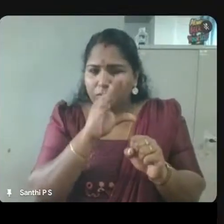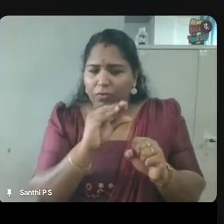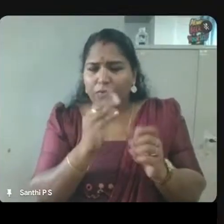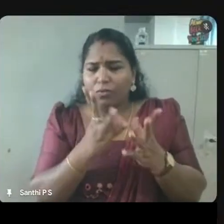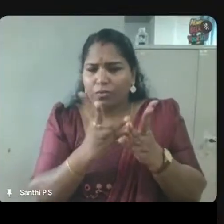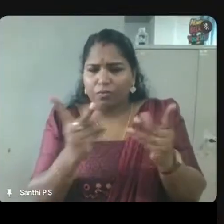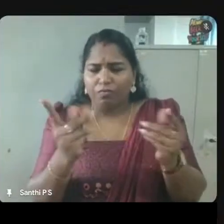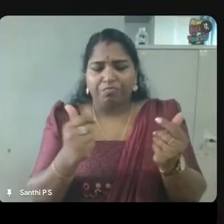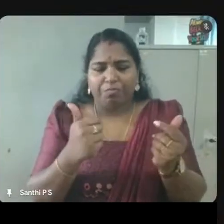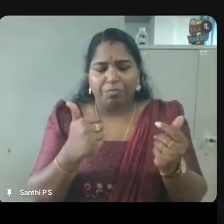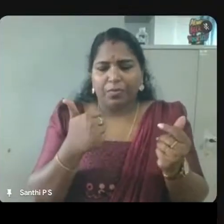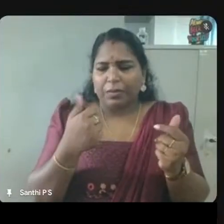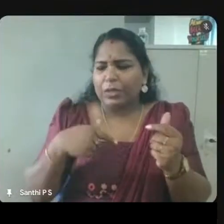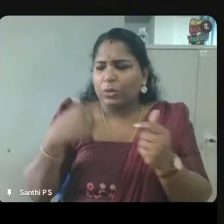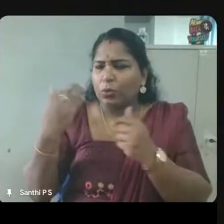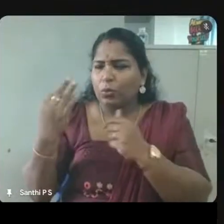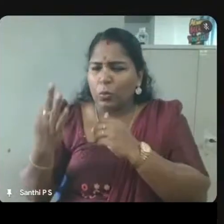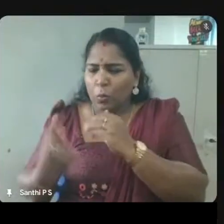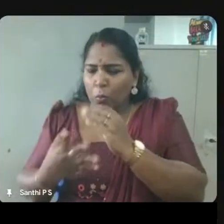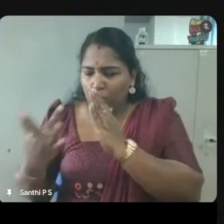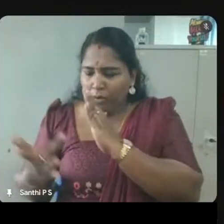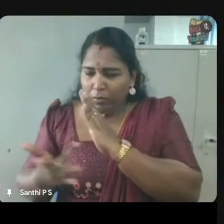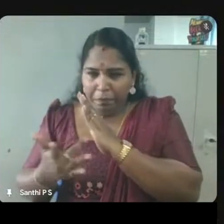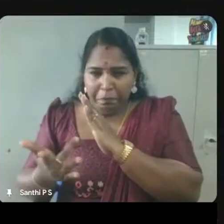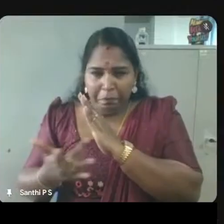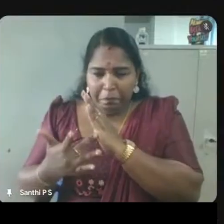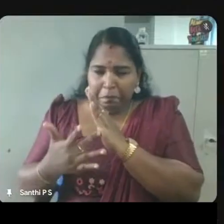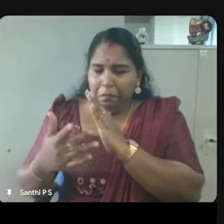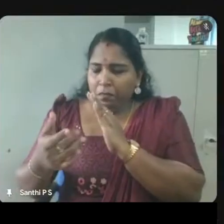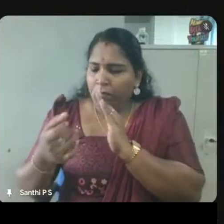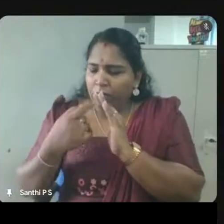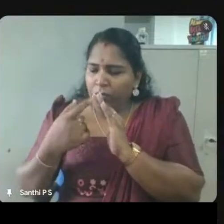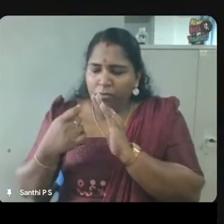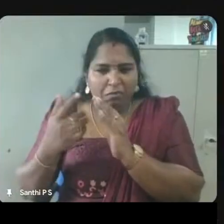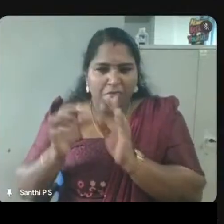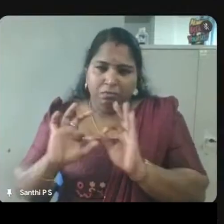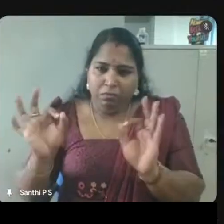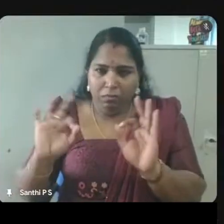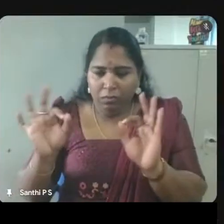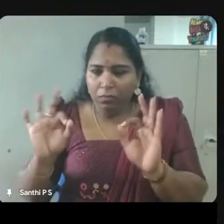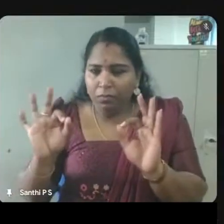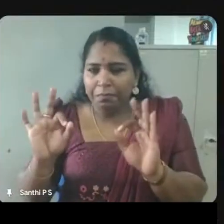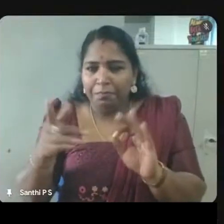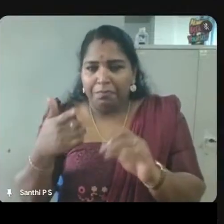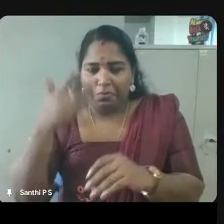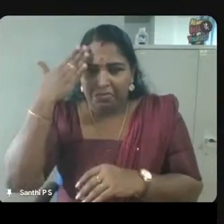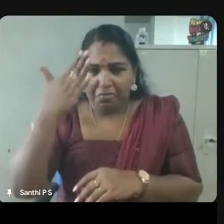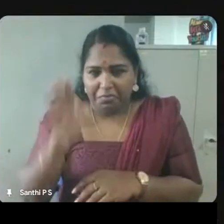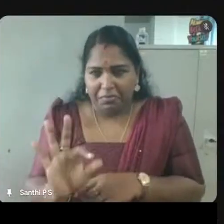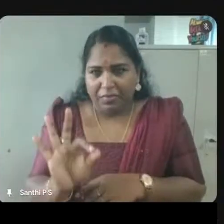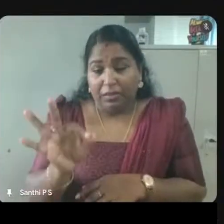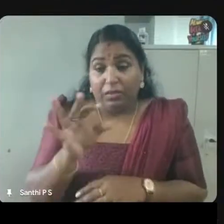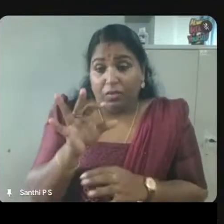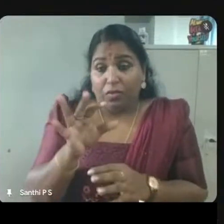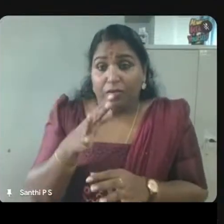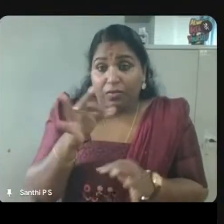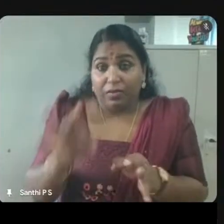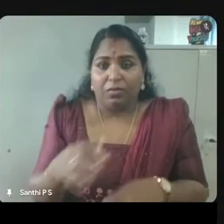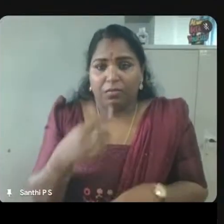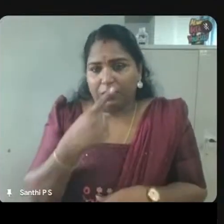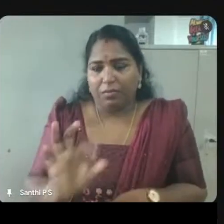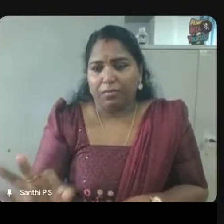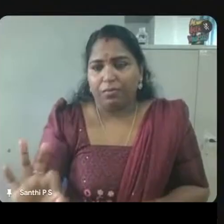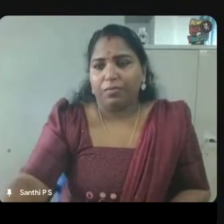അങ്ങനെ പറയുന്നില്ല, അതുകൊണ്ട് അതിനെ എനിക്ക് ആധികാരികമായിട്ട് പറയാനുള്ള അവകാശമില്ല. താങ്ക് യു മാം. ഗുഡ് മോർണിംഗ് മാം. Good